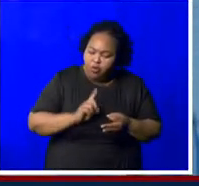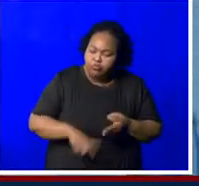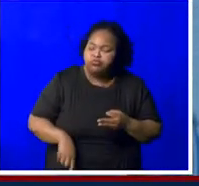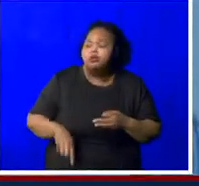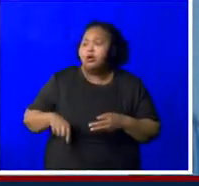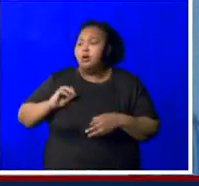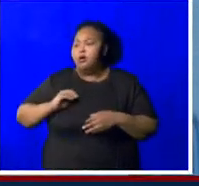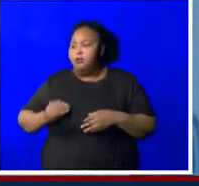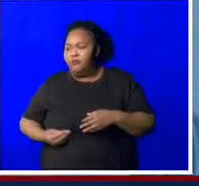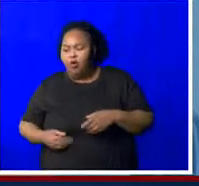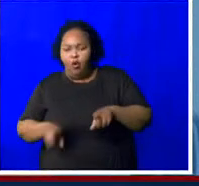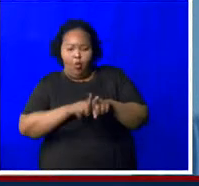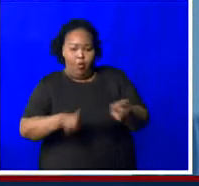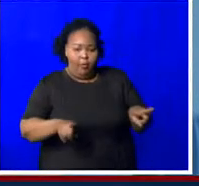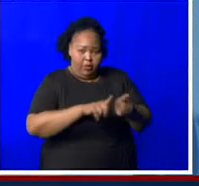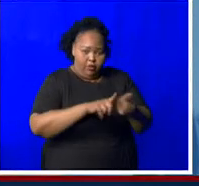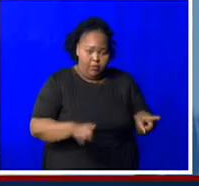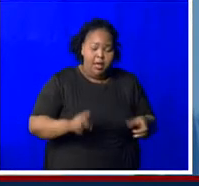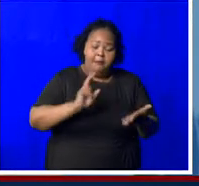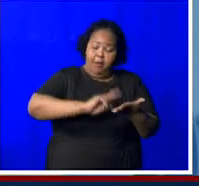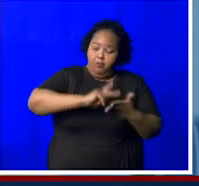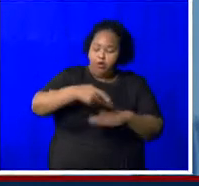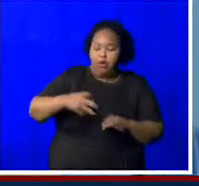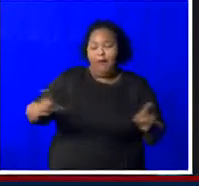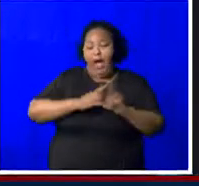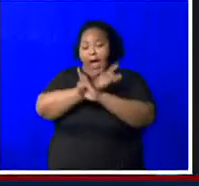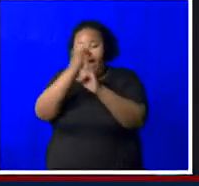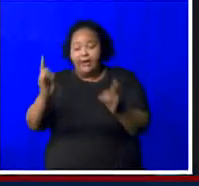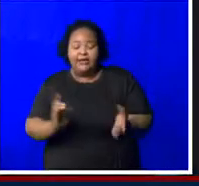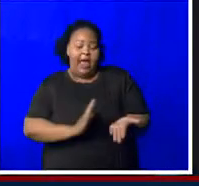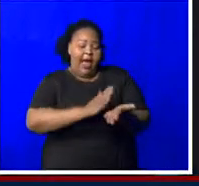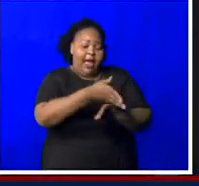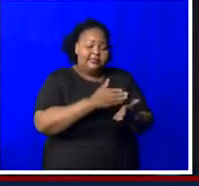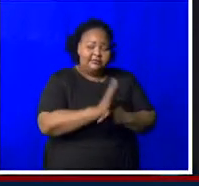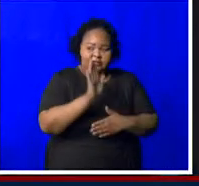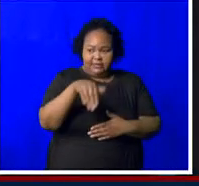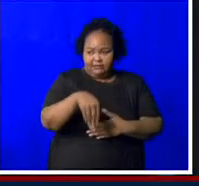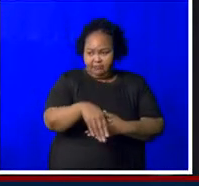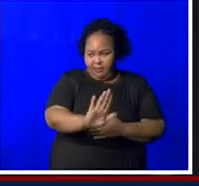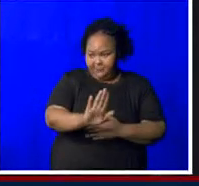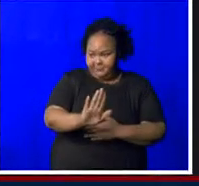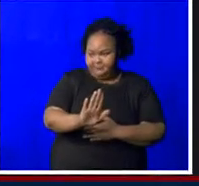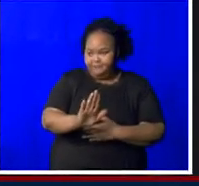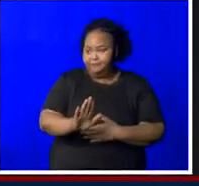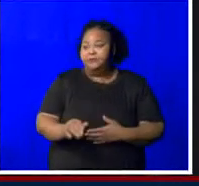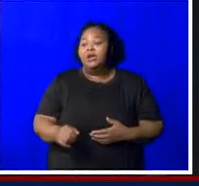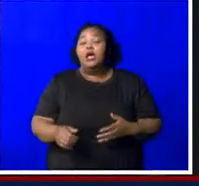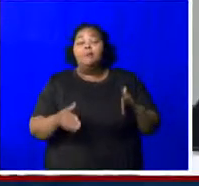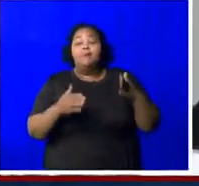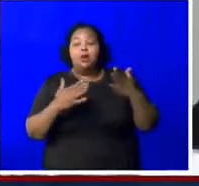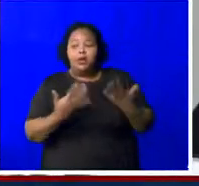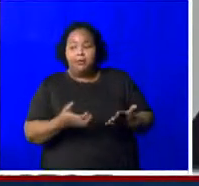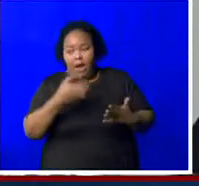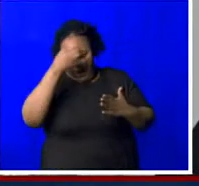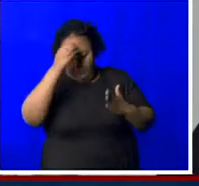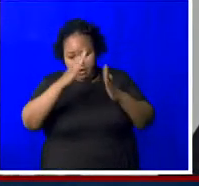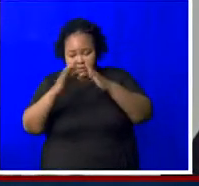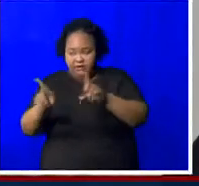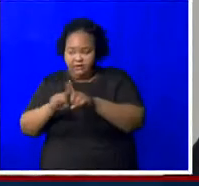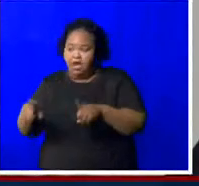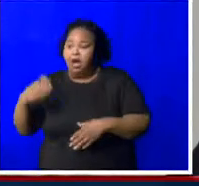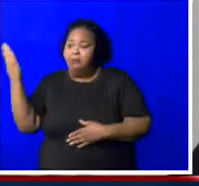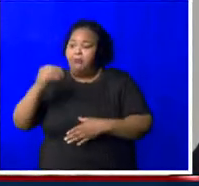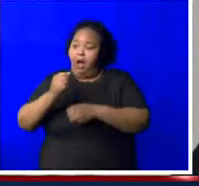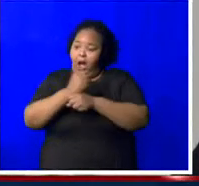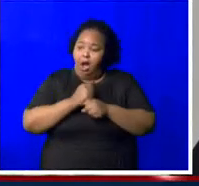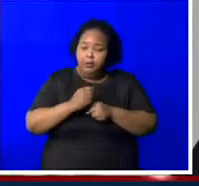Ematiko lehlukene avete tinhlelo letikhona tekucinisekisa kunakekeleka kwetempilo. Lamatiko ke afaka ekhathi